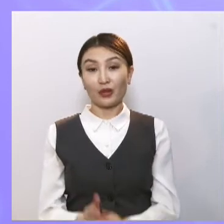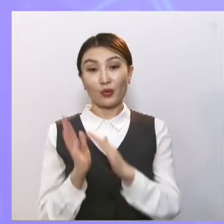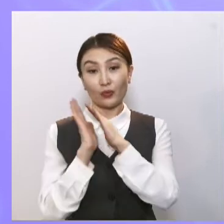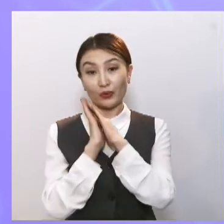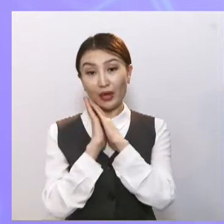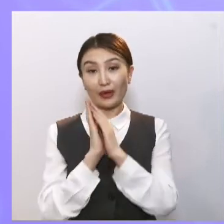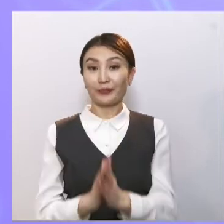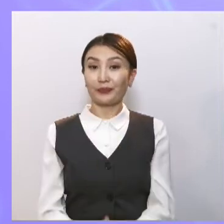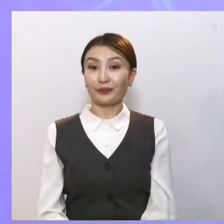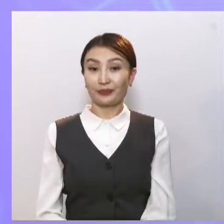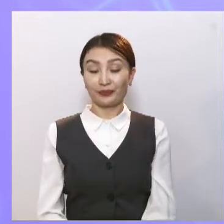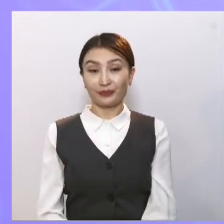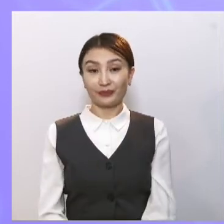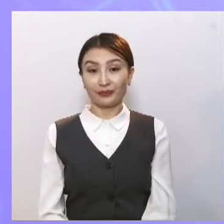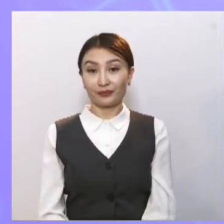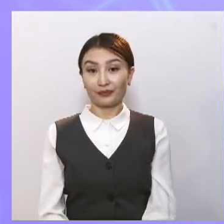Уктайм.